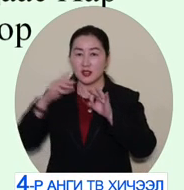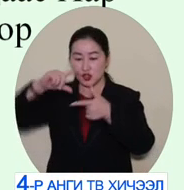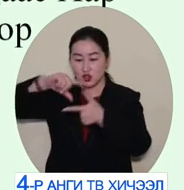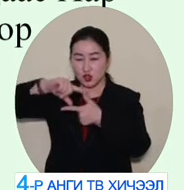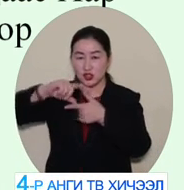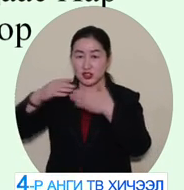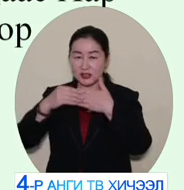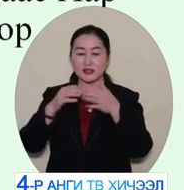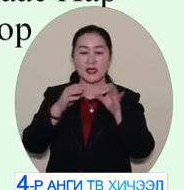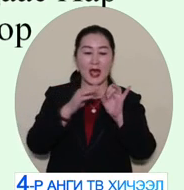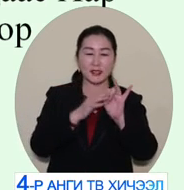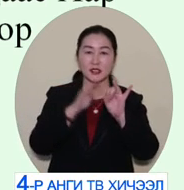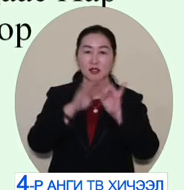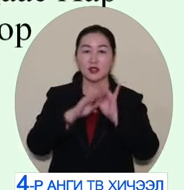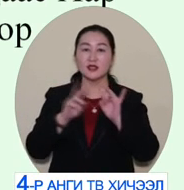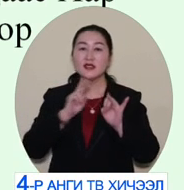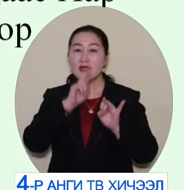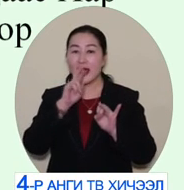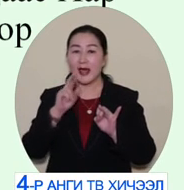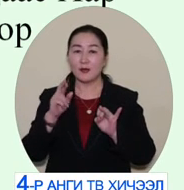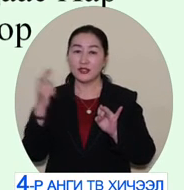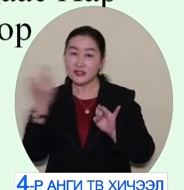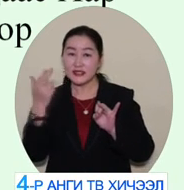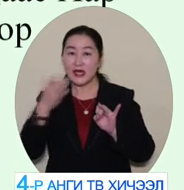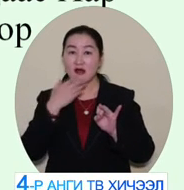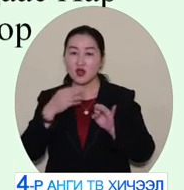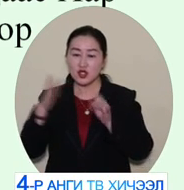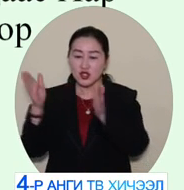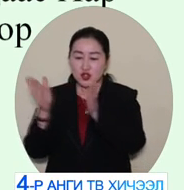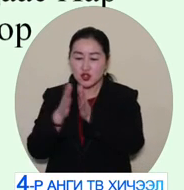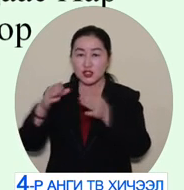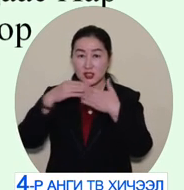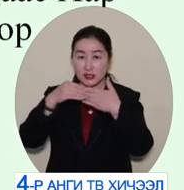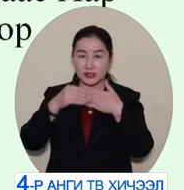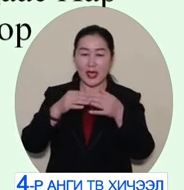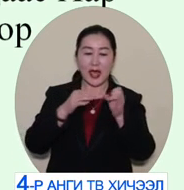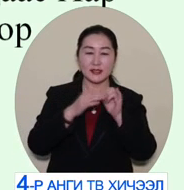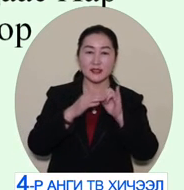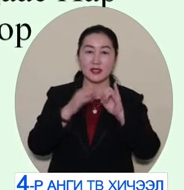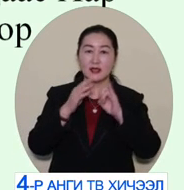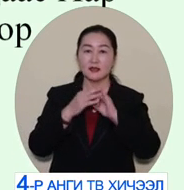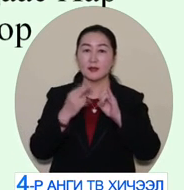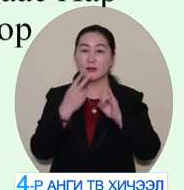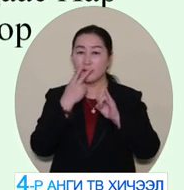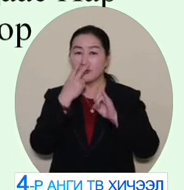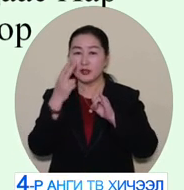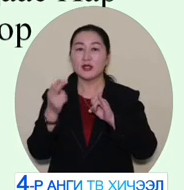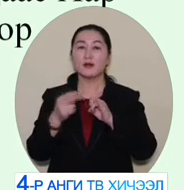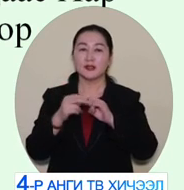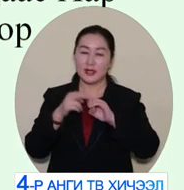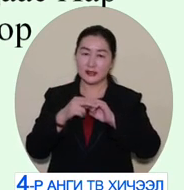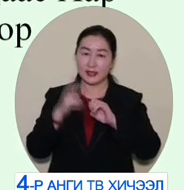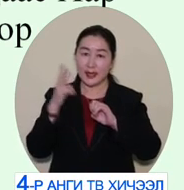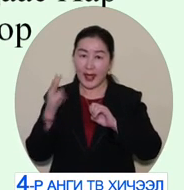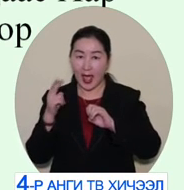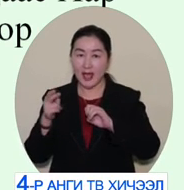нь нойлын цаасны гол, гуравт нь шар өнгийн А дүрийн хэмжээтэй цаас, дөрөвт нь ягаан болон цагаан өнгийн